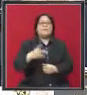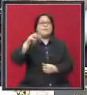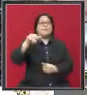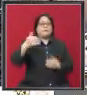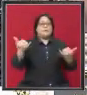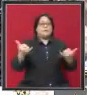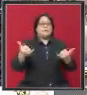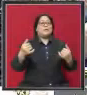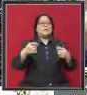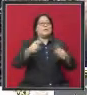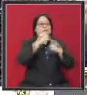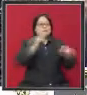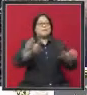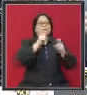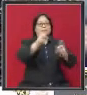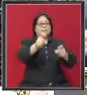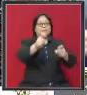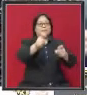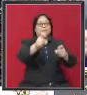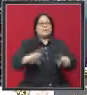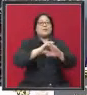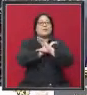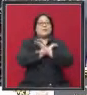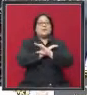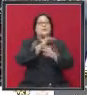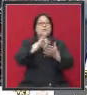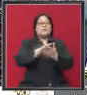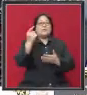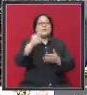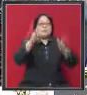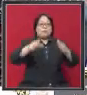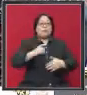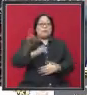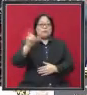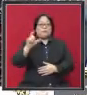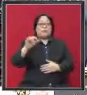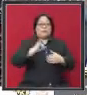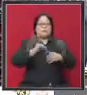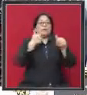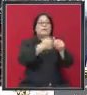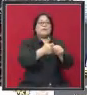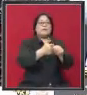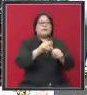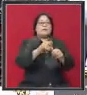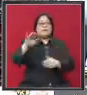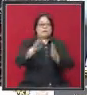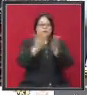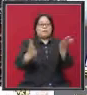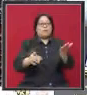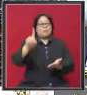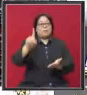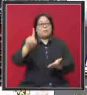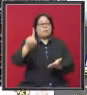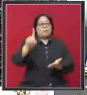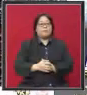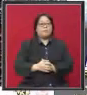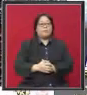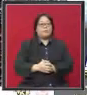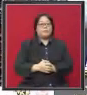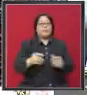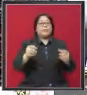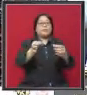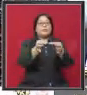Permata yang sedia untuk dihadiahkan kepada rakyat tercinta. Sebagai seorang Muslim, saya bersandarkan kepada kitab suci Al-Quran.